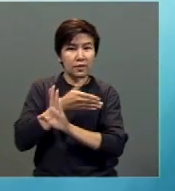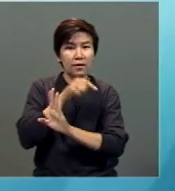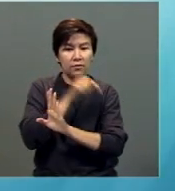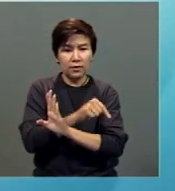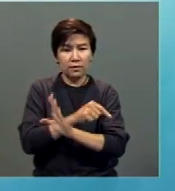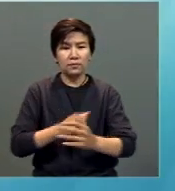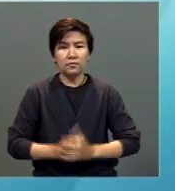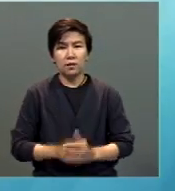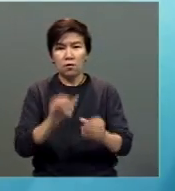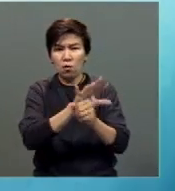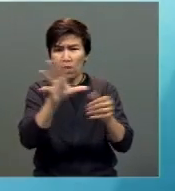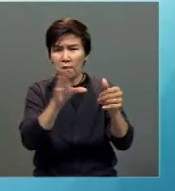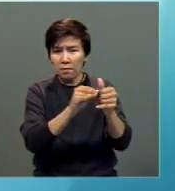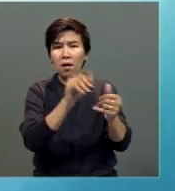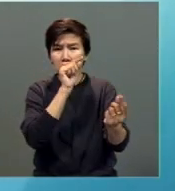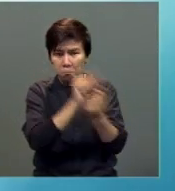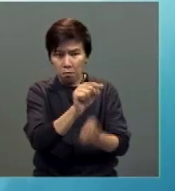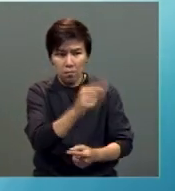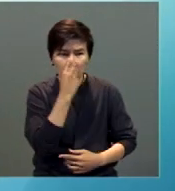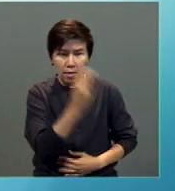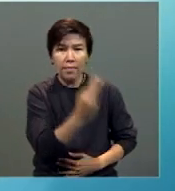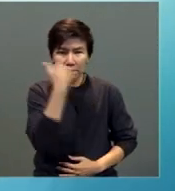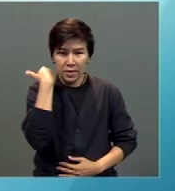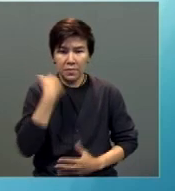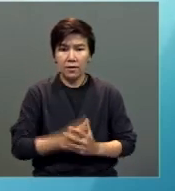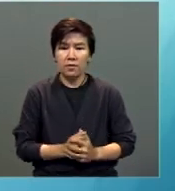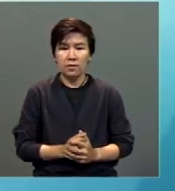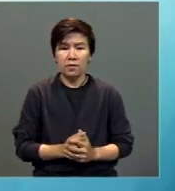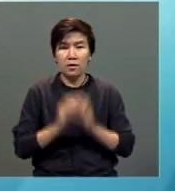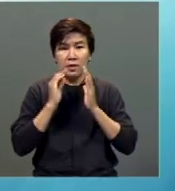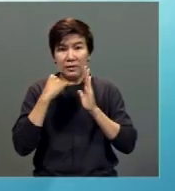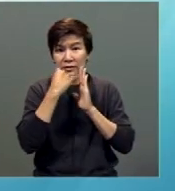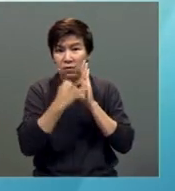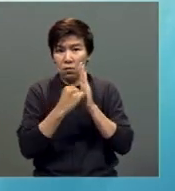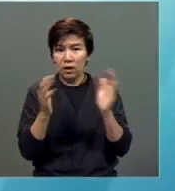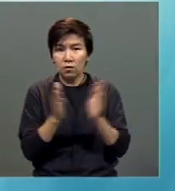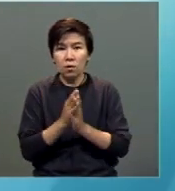วันที่ผ่านมานะครับที่ยังเจอผู้ป่วยอยู่กับเกินกว่า28วันนะครับ 28วันที่ผ่านมามีอยู่ 412